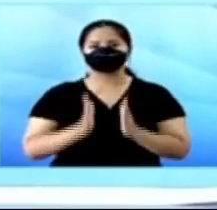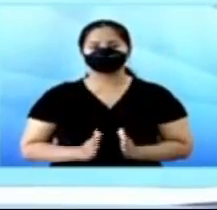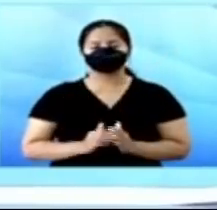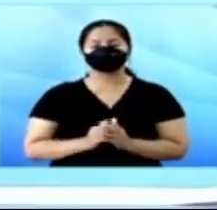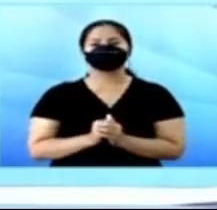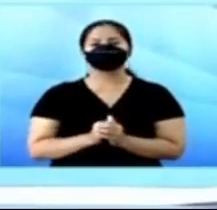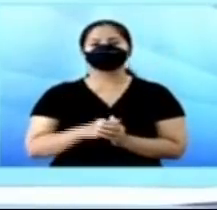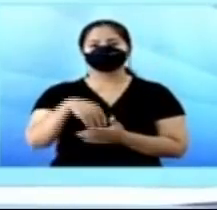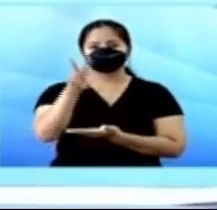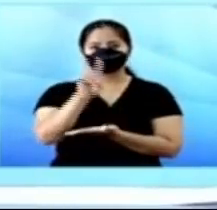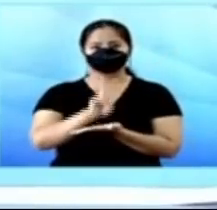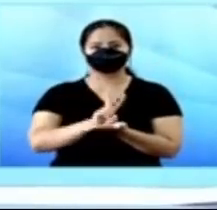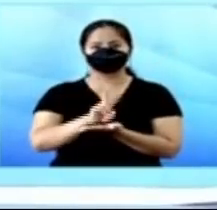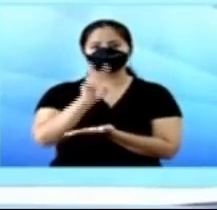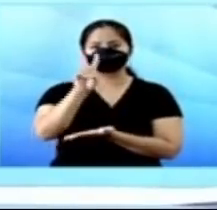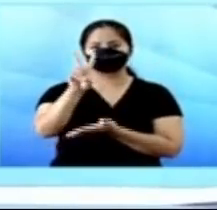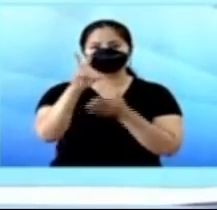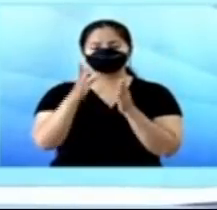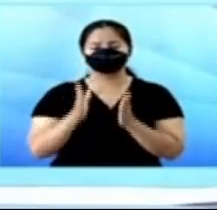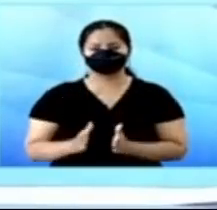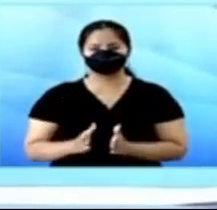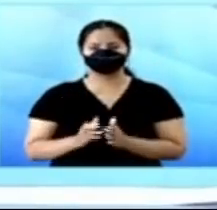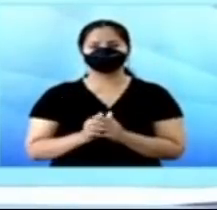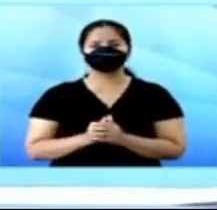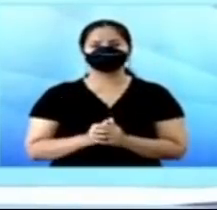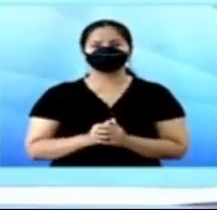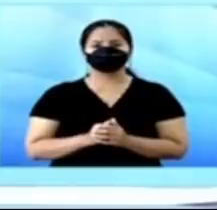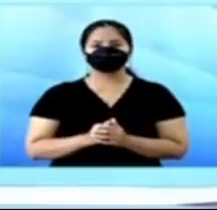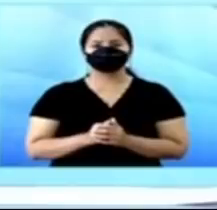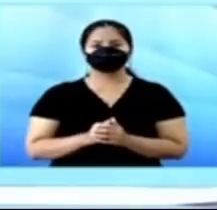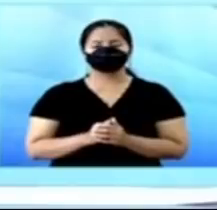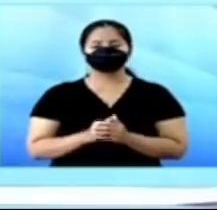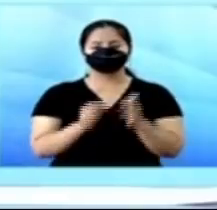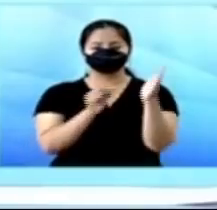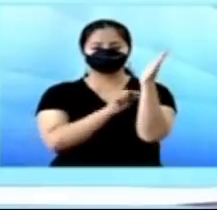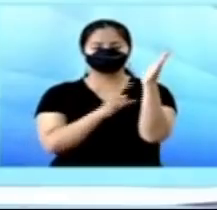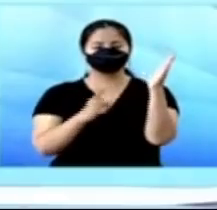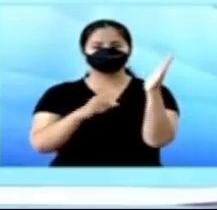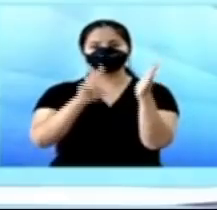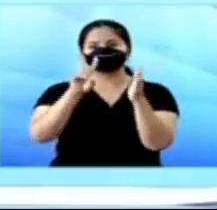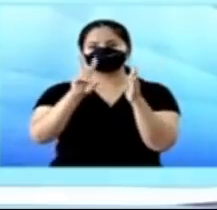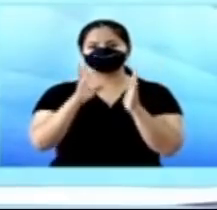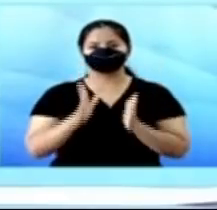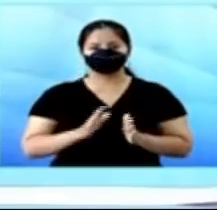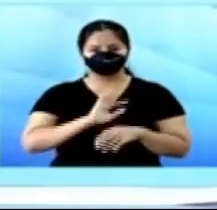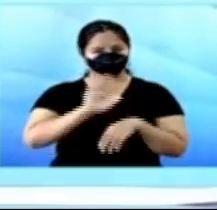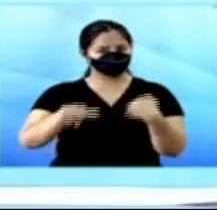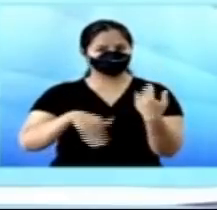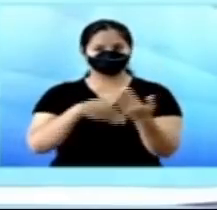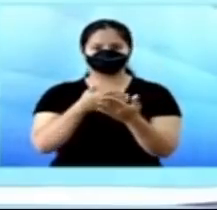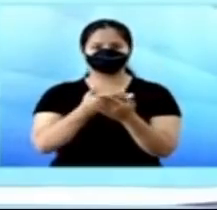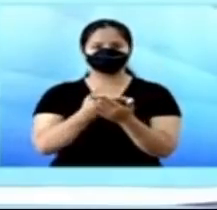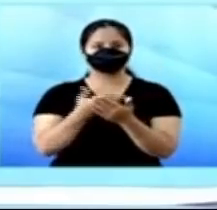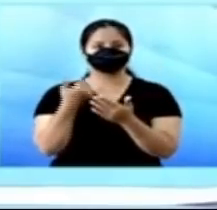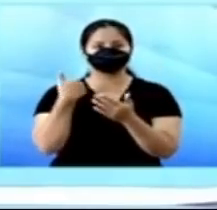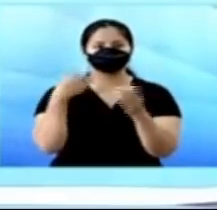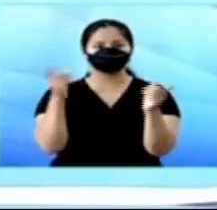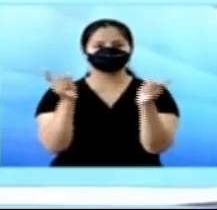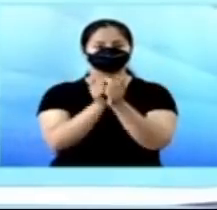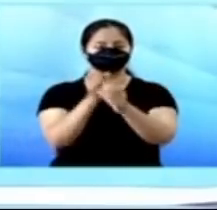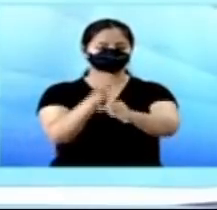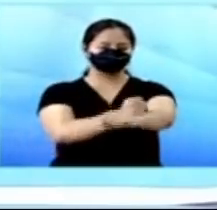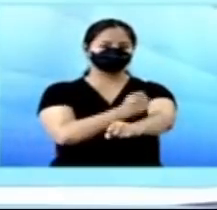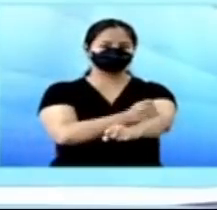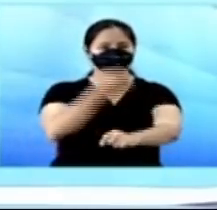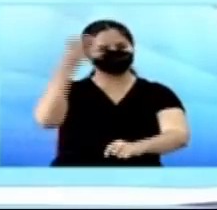นครหลวงเวียงจันทน์2คนและแขวงคำมวน2คนซึ่งทั้งหมดเป็นกวดพบจากแรงงานล